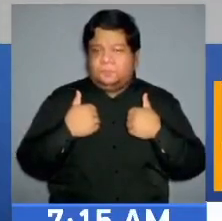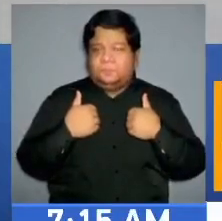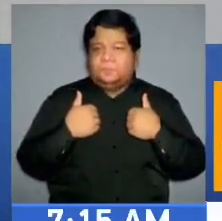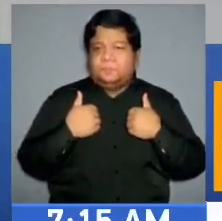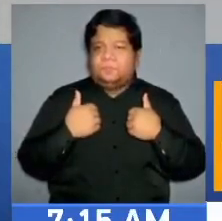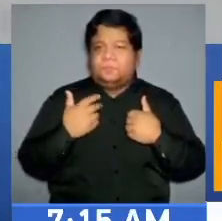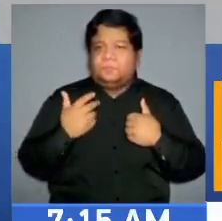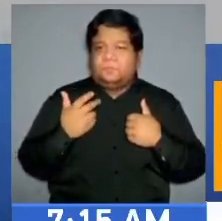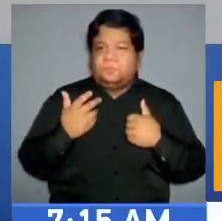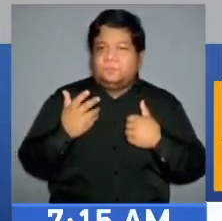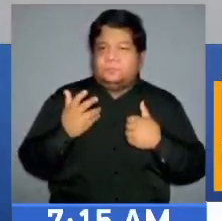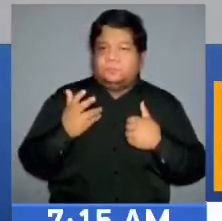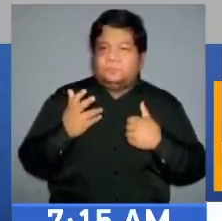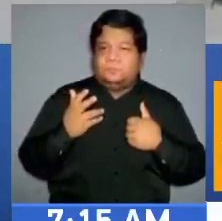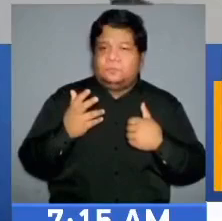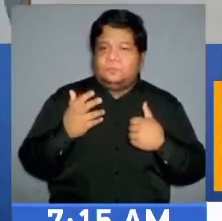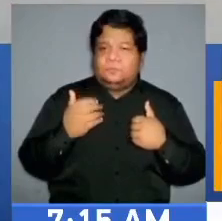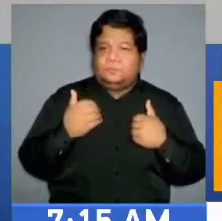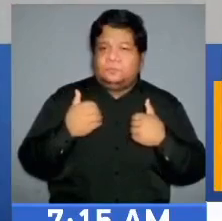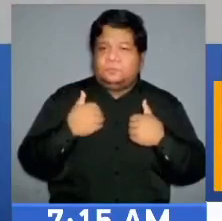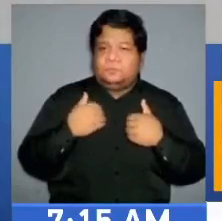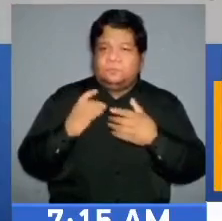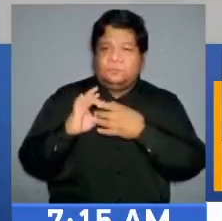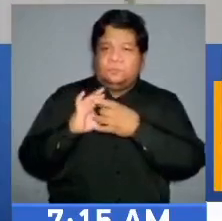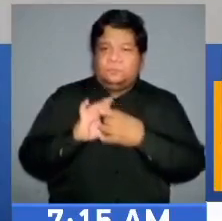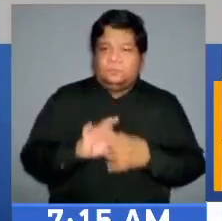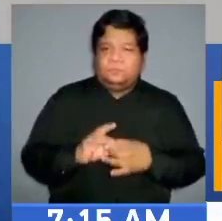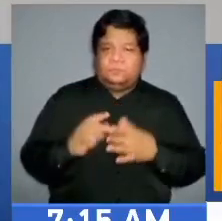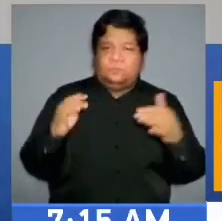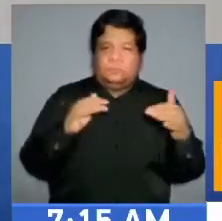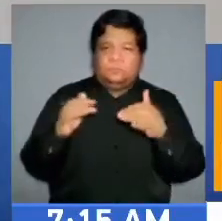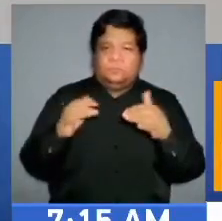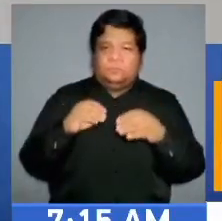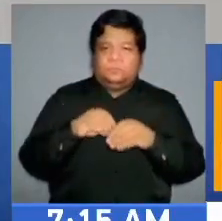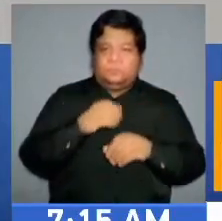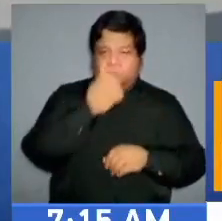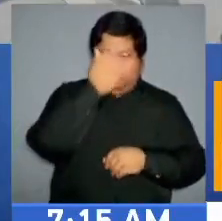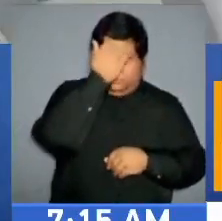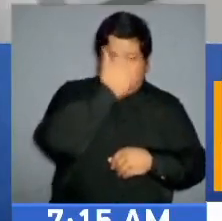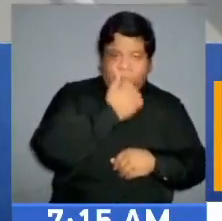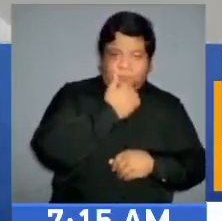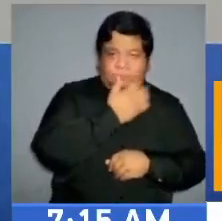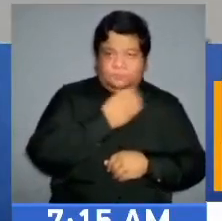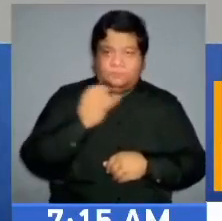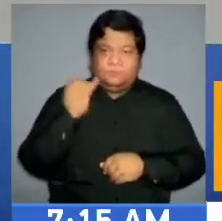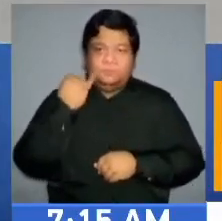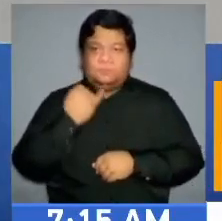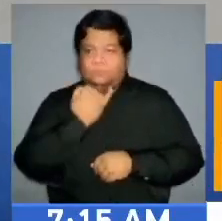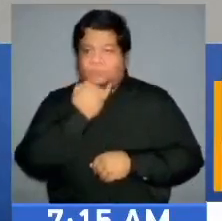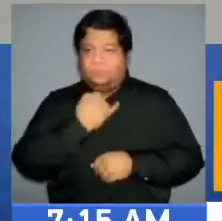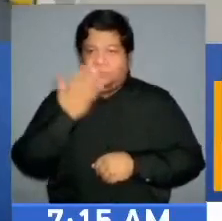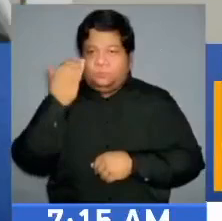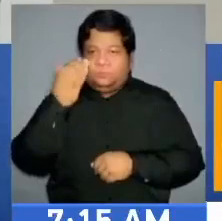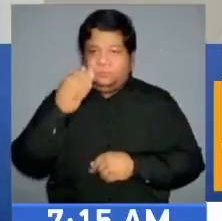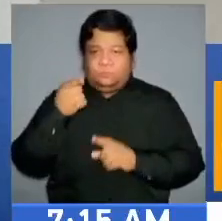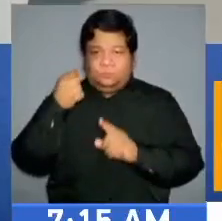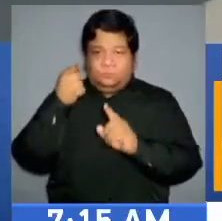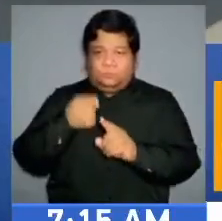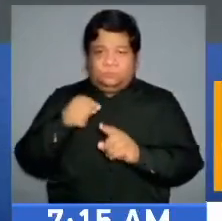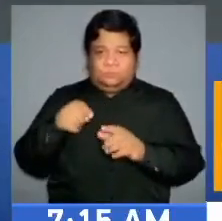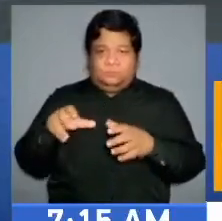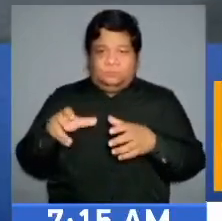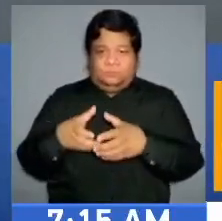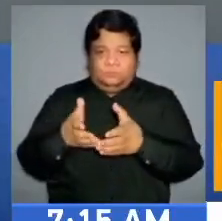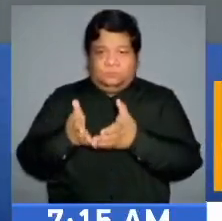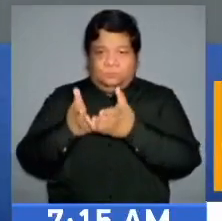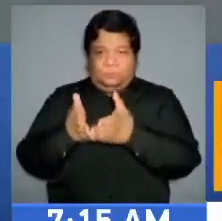meron tong connection sa gera ngayon sa Hamas at Israel dahil tinarget nila yung bakor na to dahil Israeli owned down, no? Although Japanese